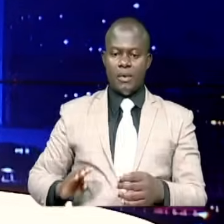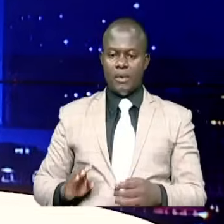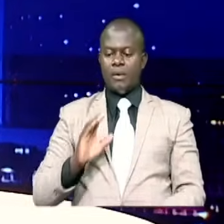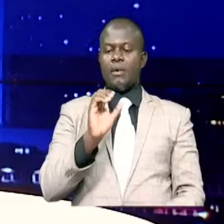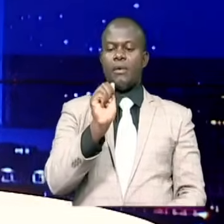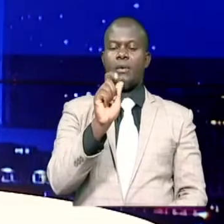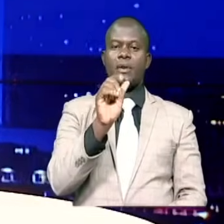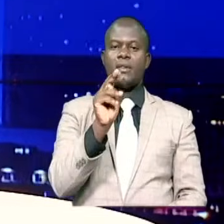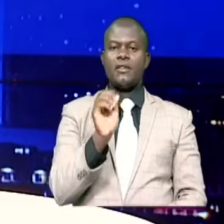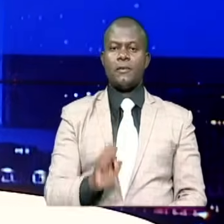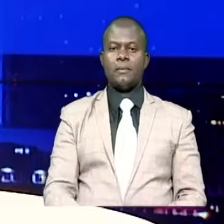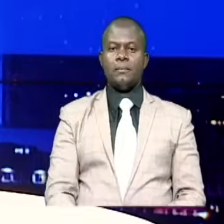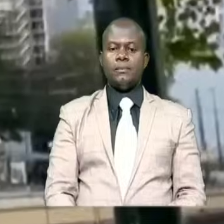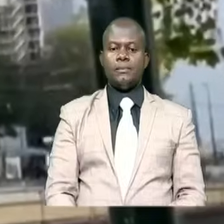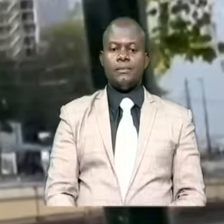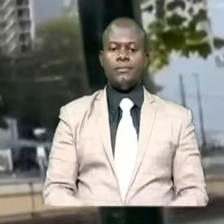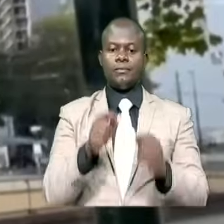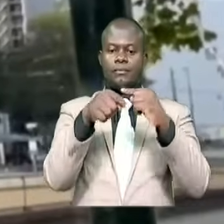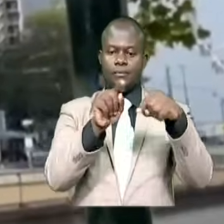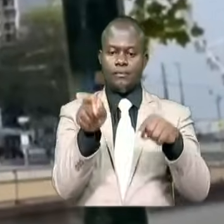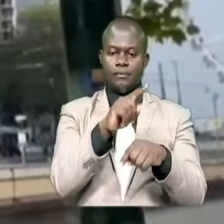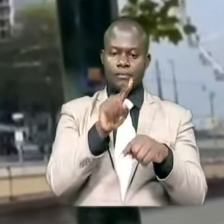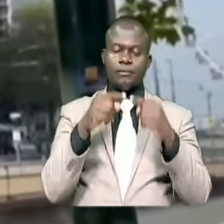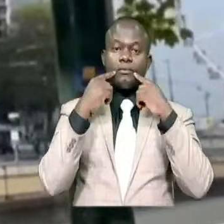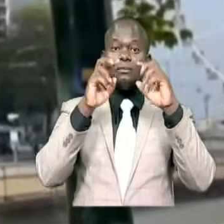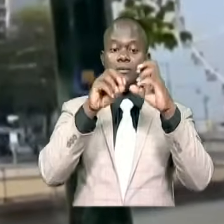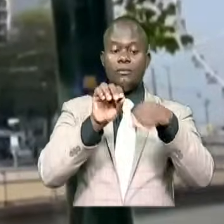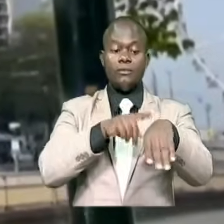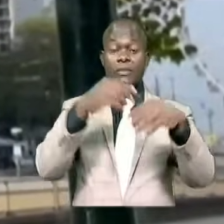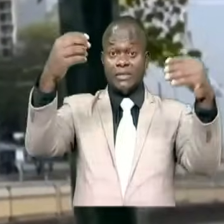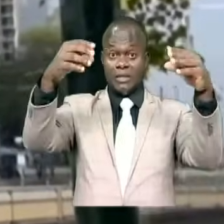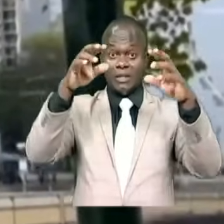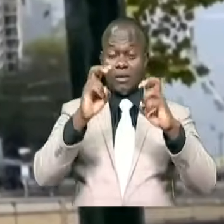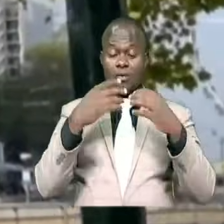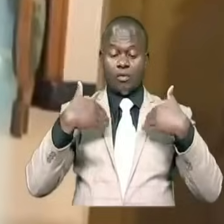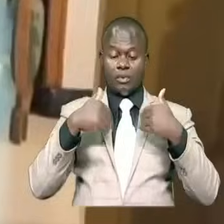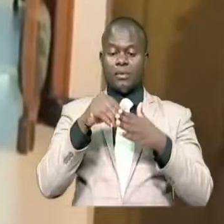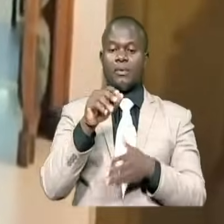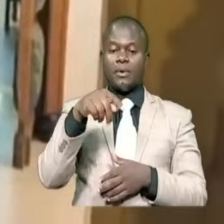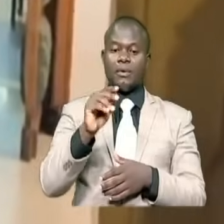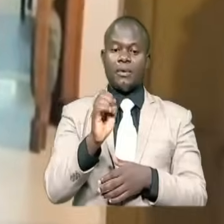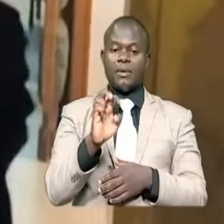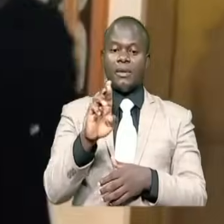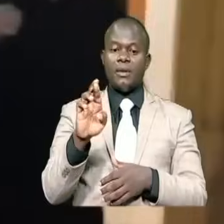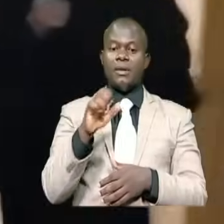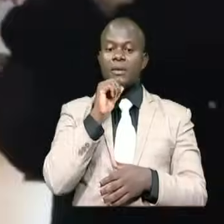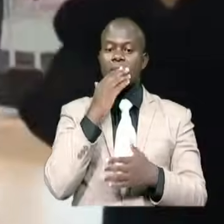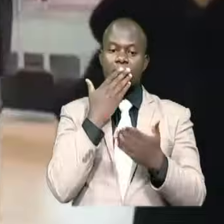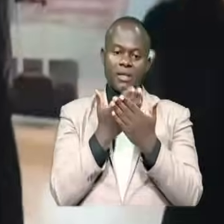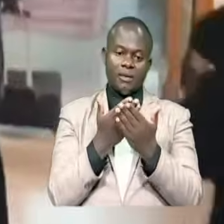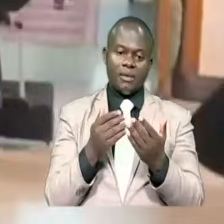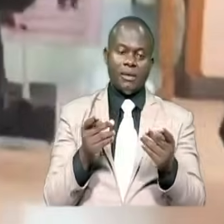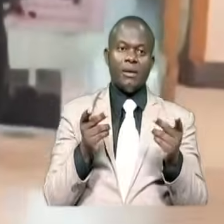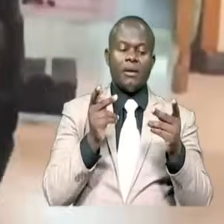Karine Umutoni. Umushinjacyaha yavuze ko mu gihe byagaragara ko ubuzima bwa Pierre Basabose utameze neza, yashyirwa